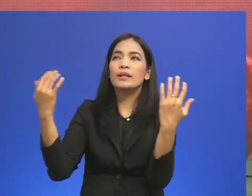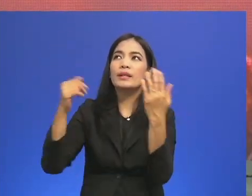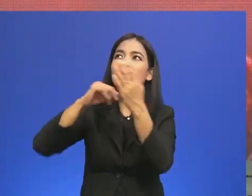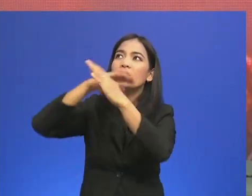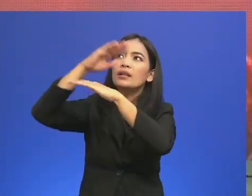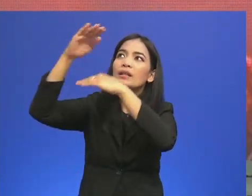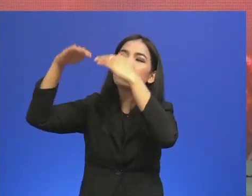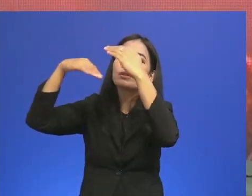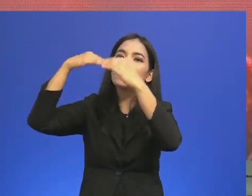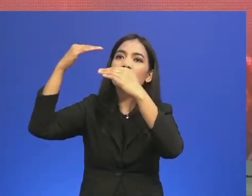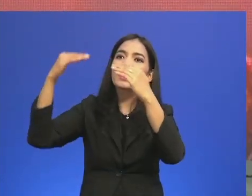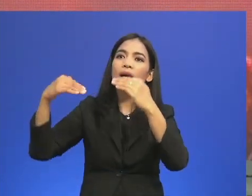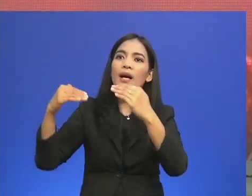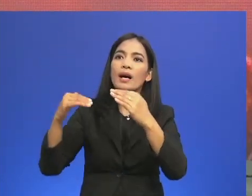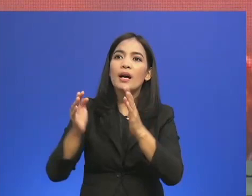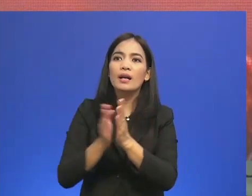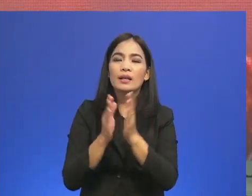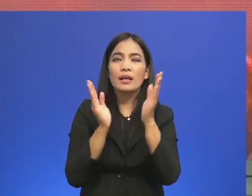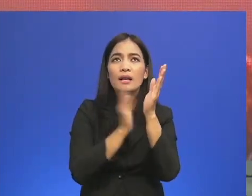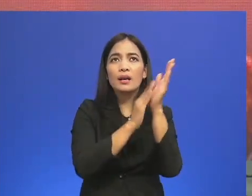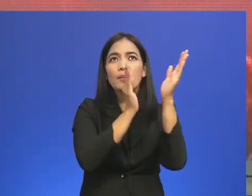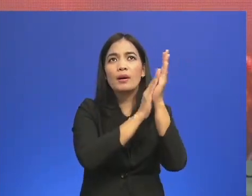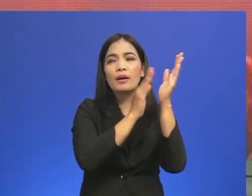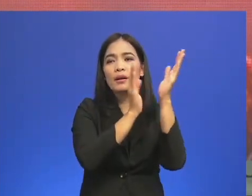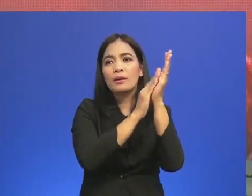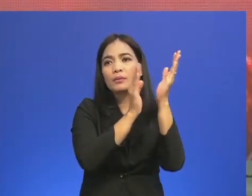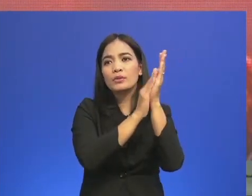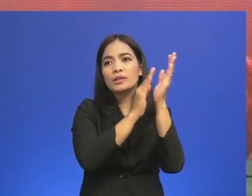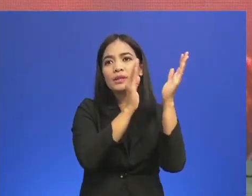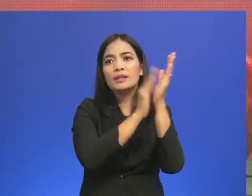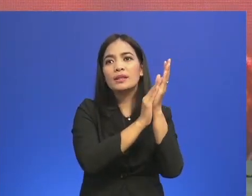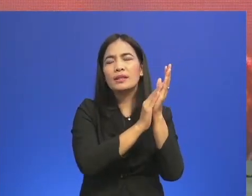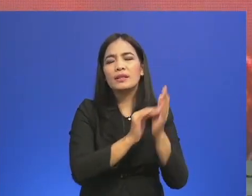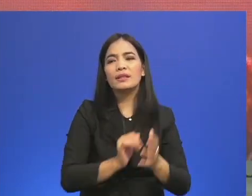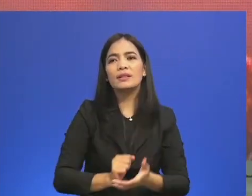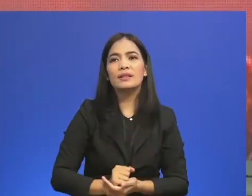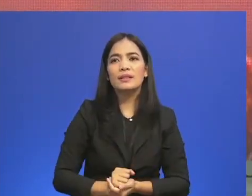penghuni surga gegap memuji.